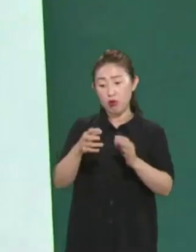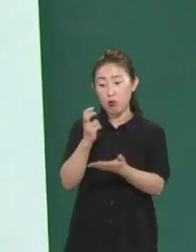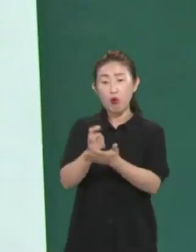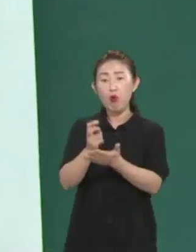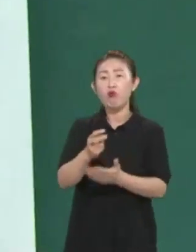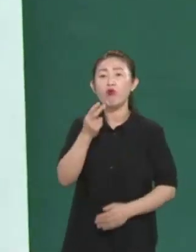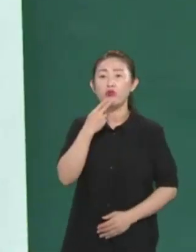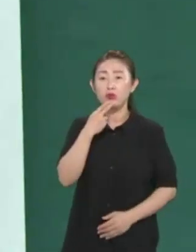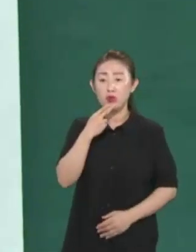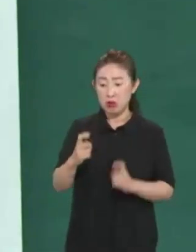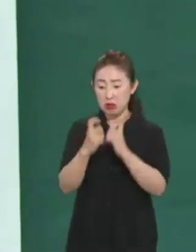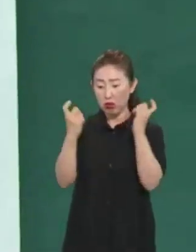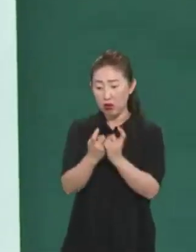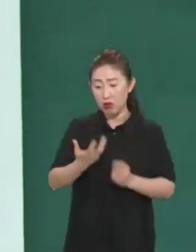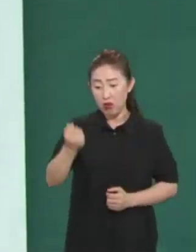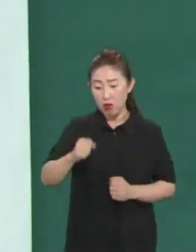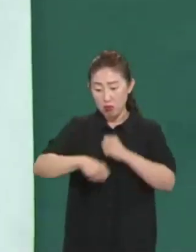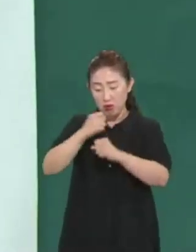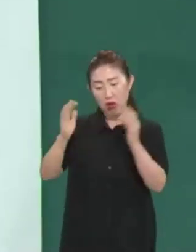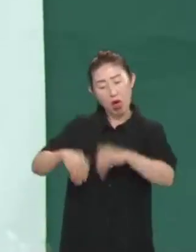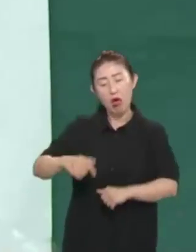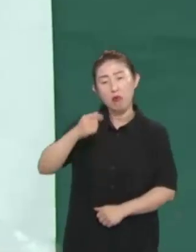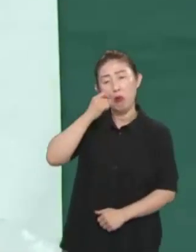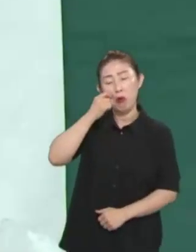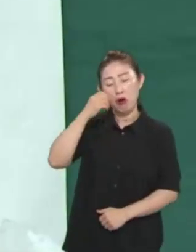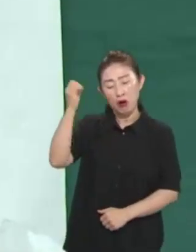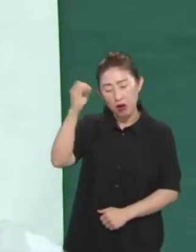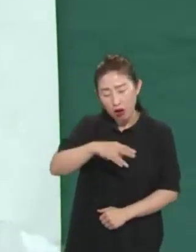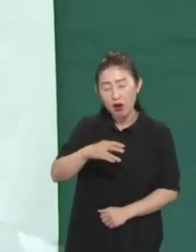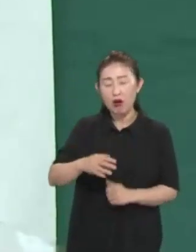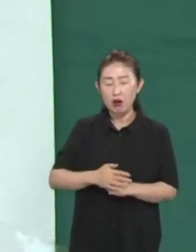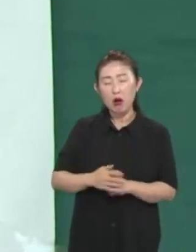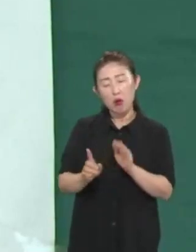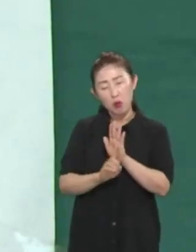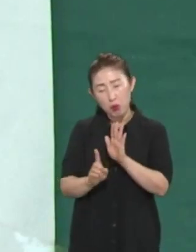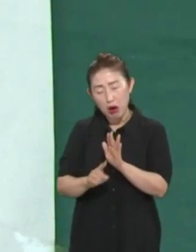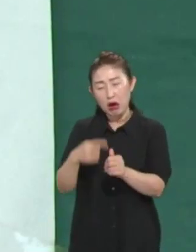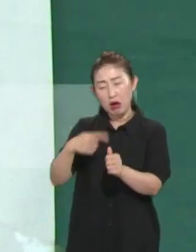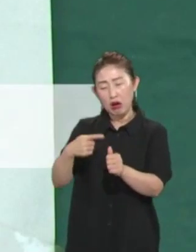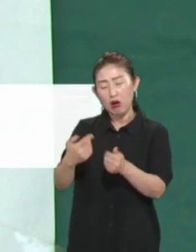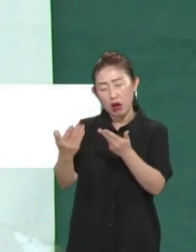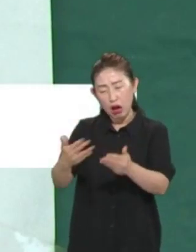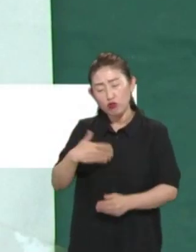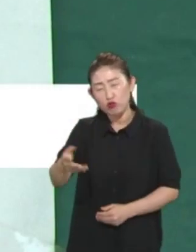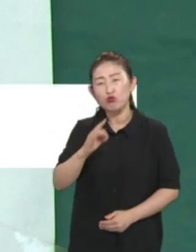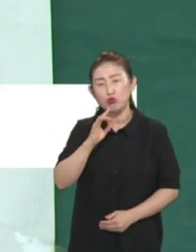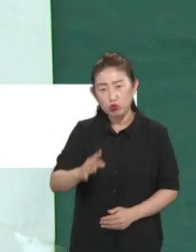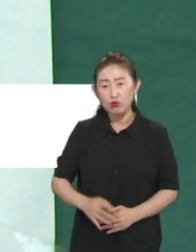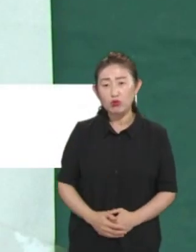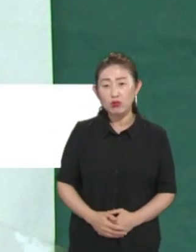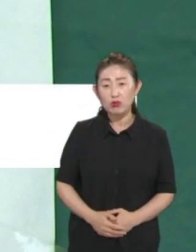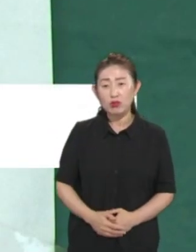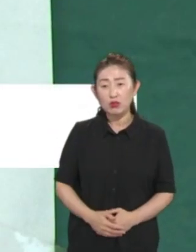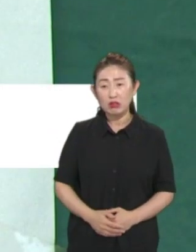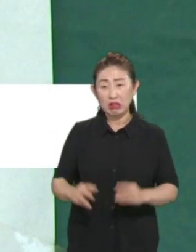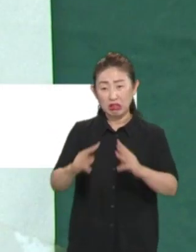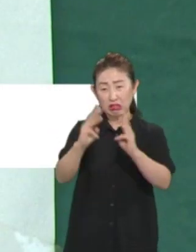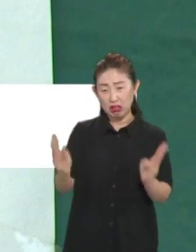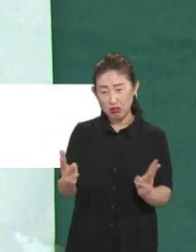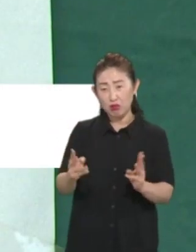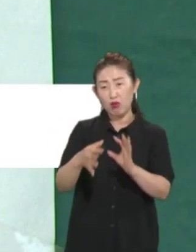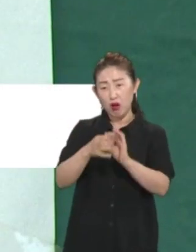사유재산이라 철거가 어렵다며 계도 조치를 취하고 있다고 말하고 있습니다. 저희 쪽에서 뭐 텐트 야영 관련 법안이 없어서 철거는